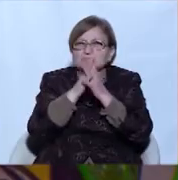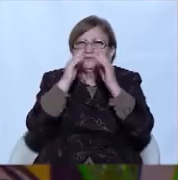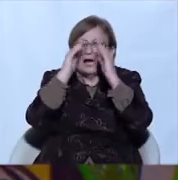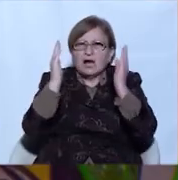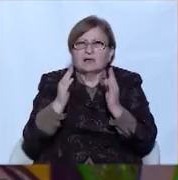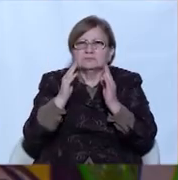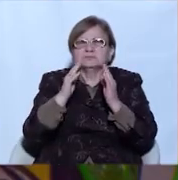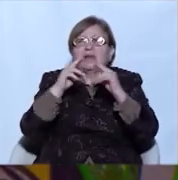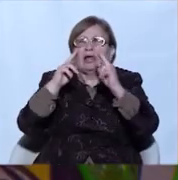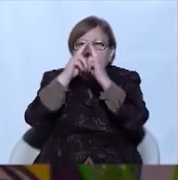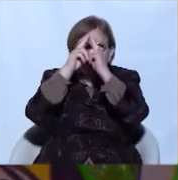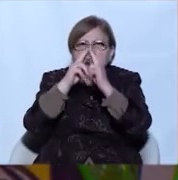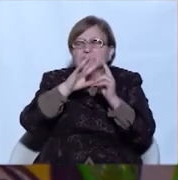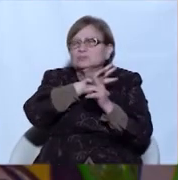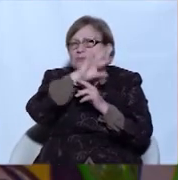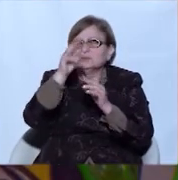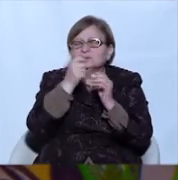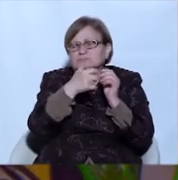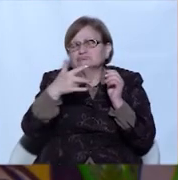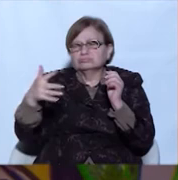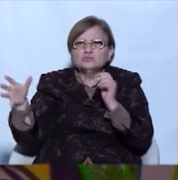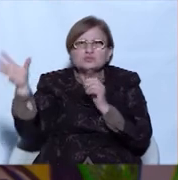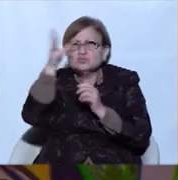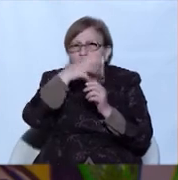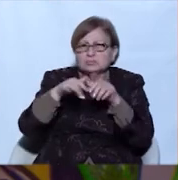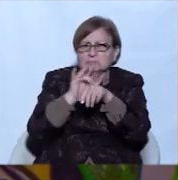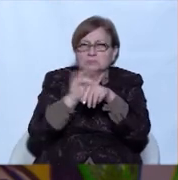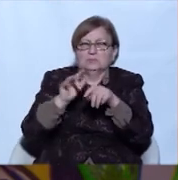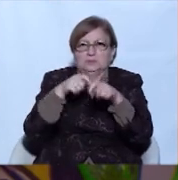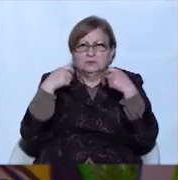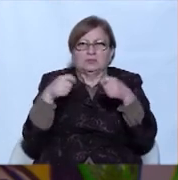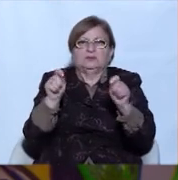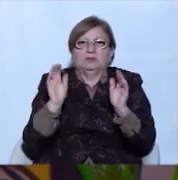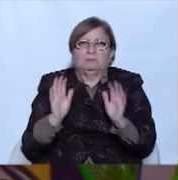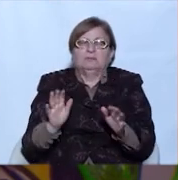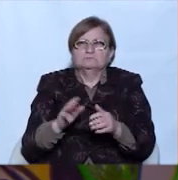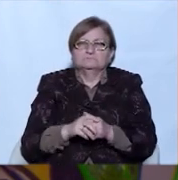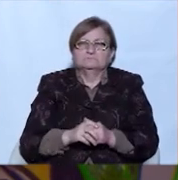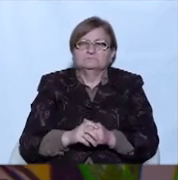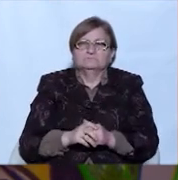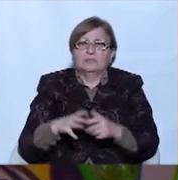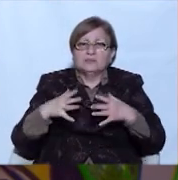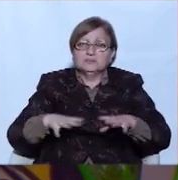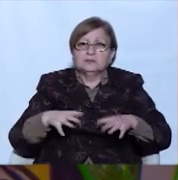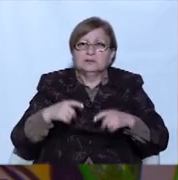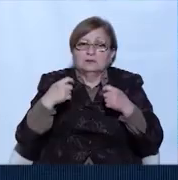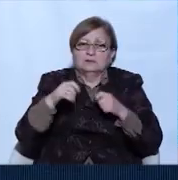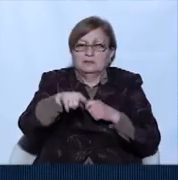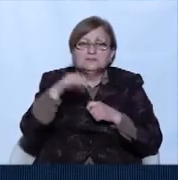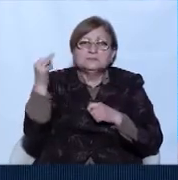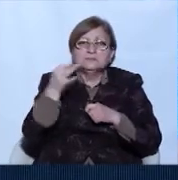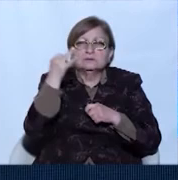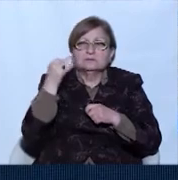ჩუქურთმიანი მონასტრებითა და ეკლესიებით და ასე და ასე შემდეგ. იყიდება საქართველო, საქართველოს